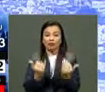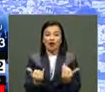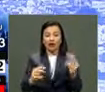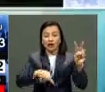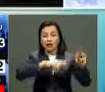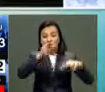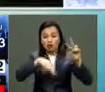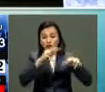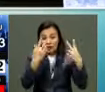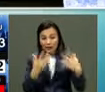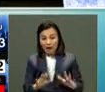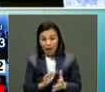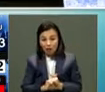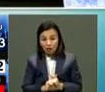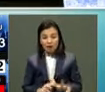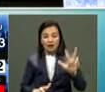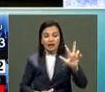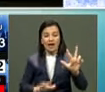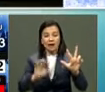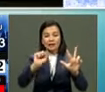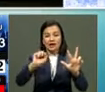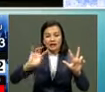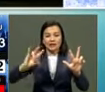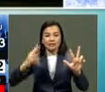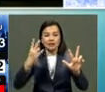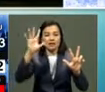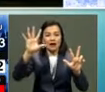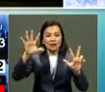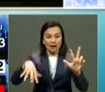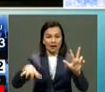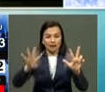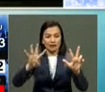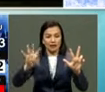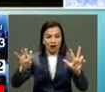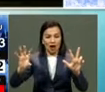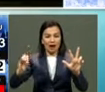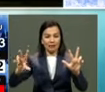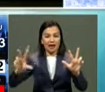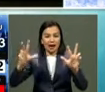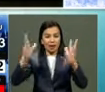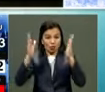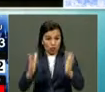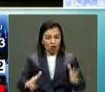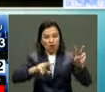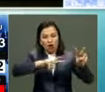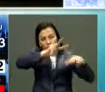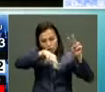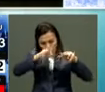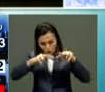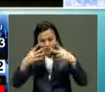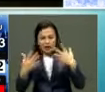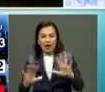ได้รับมอบหมายจากทางท่านปลัดกระทรวงสาธารณสุขแล้วก็ถ้าในพิธีกรมควบคุมโรคคือมาบอกกับท่านผู้ชมที่สงสัยว่าจะอยู่ในไทม์ไลน์เนี้ยที่ไปกี้เมื่อภาพที่ที่เห็นเป็นเส้นยาวนั้นอ่ะถ้าท่านสงสัยท่านคิดว่าท่านจะไปสัมผัสหรือเกี่ยวข้องเดี๋ยวเกี่ยวโยงอะไรก็แล้วแต่นะครับมามารับการตรวจในโรงพยาบาลได้เลยละอ้างได้เลยครับว่าท่านอยู่ตรงนี้เราจะจะให้การบริการท่านโดยที่ไม่ต้องคิดค่าใช้จ่ายในการตรวจเลยนะครับโดยเฉพาะเรื่องของการตรวจทดสอบก็คือการตรวจสัตว์ข้างหลังในโพรงจมูกเพื่อให้มั่นใจนะครับว่าเรามีรูประบบควบคุมโรคที่ดีท่านก็ร้องขอขอมาได้เลยนะครับเพื่อความสบายใจของท่านเองด้วยนะครับครับเป็นการเรียนรู้กันในเรื่องนี้นะครับไปดูเรื่องของการตรวจตอนนี้ตัวกันแล้ว375000453ตัวอย่างนะครับแต่ยังไม่พอครับเมื่อเช้านี้ก็ยังเร่งอีกนะ